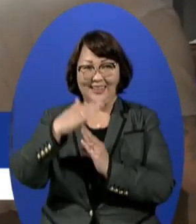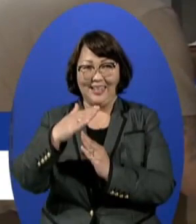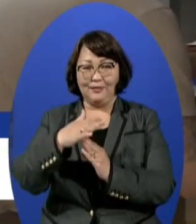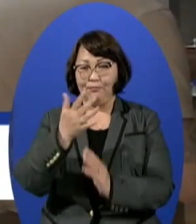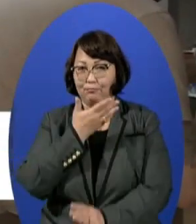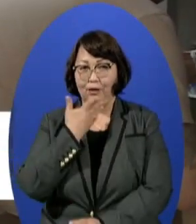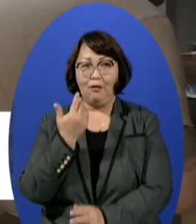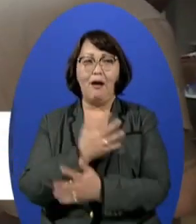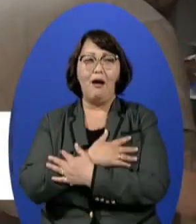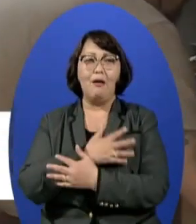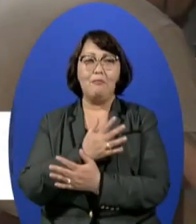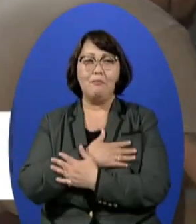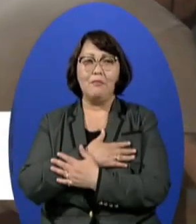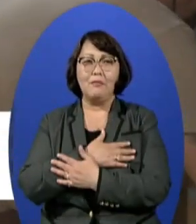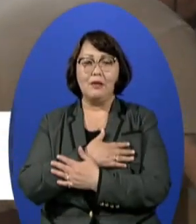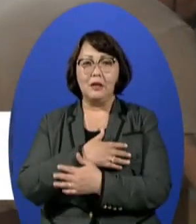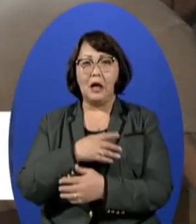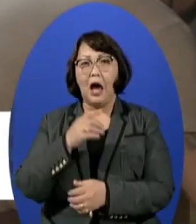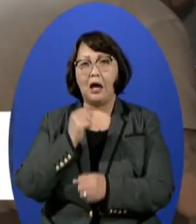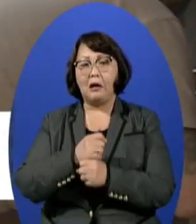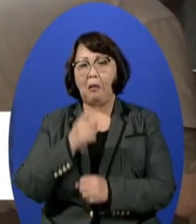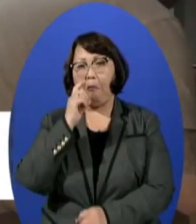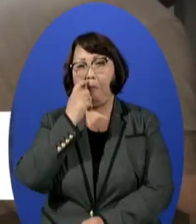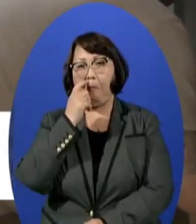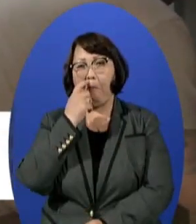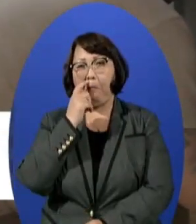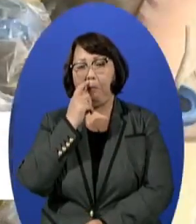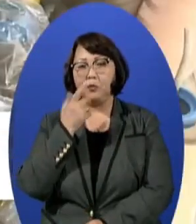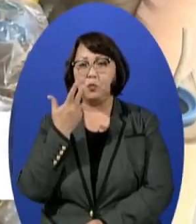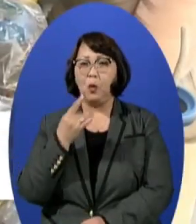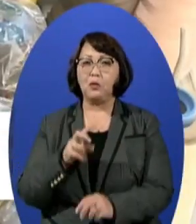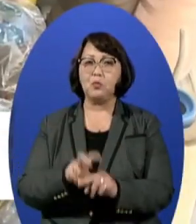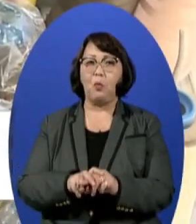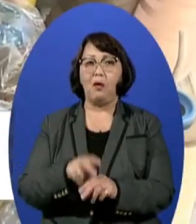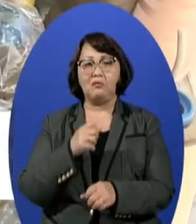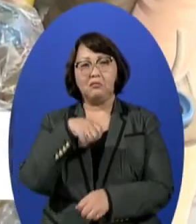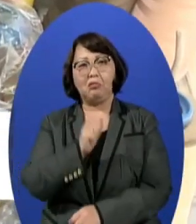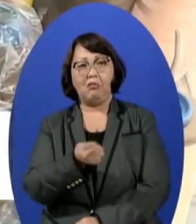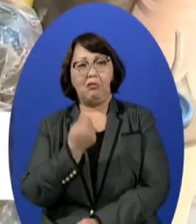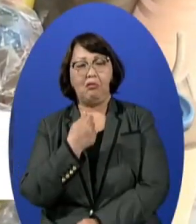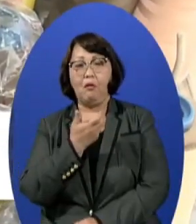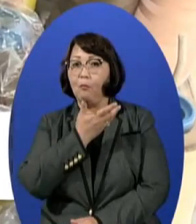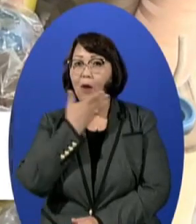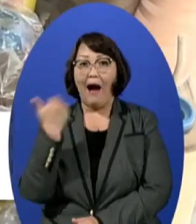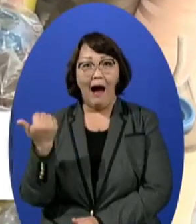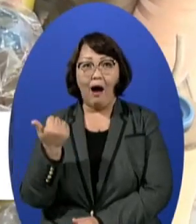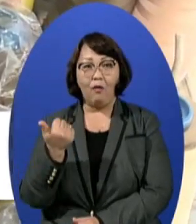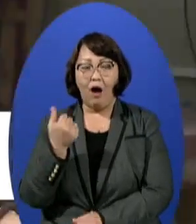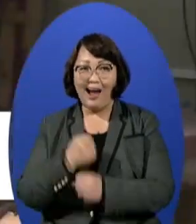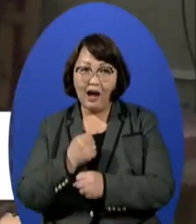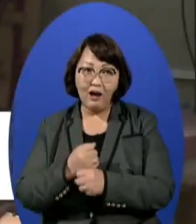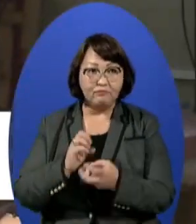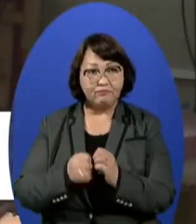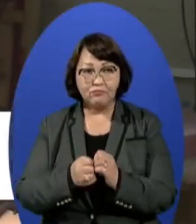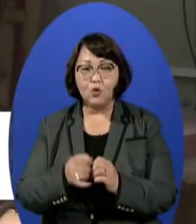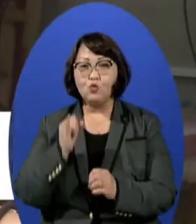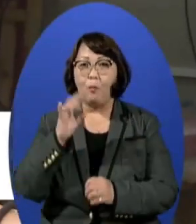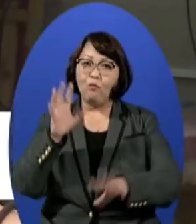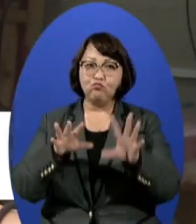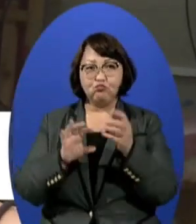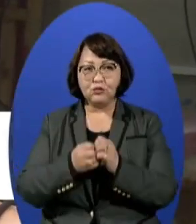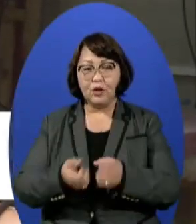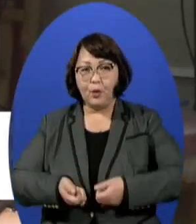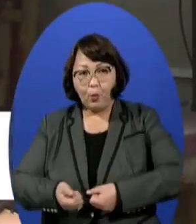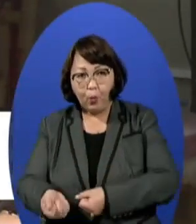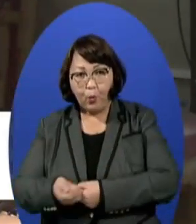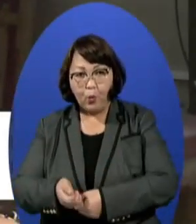байхгүй, цаг хийдүүлнэ гэж байхгүй, нэг тэр тал нь их ашигтай байдаг. Бүгдүүдээ юм болон тэгэл юм хийжтэй гэж одоо цэвэрлэгийг